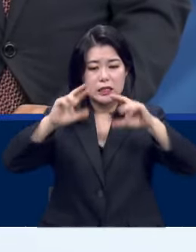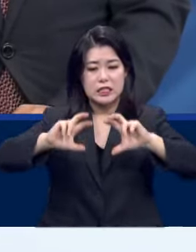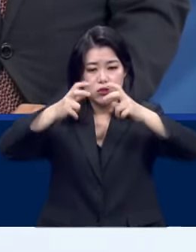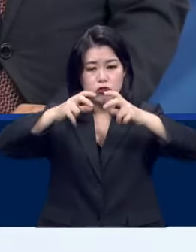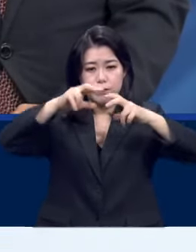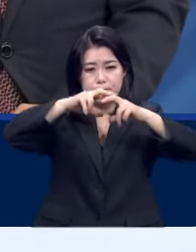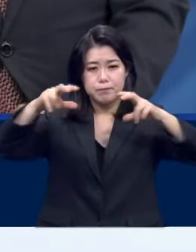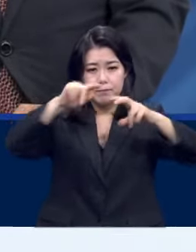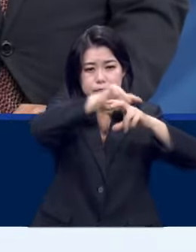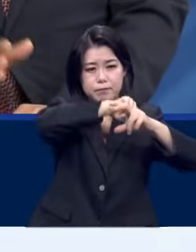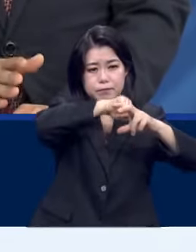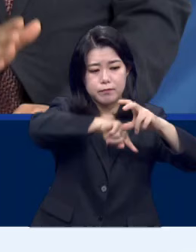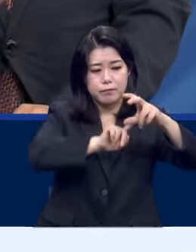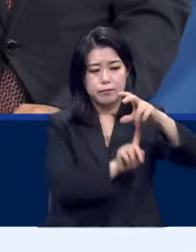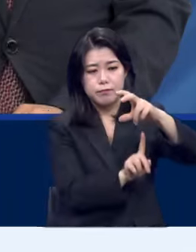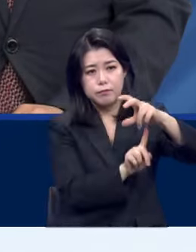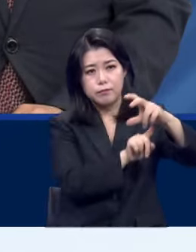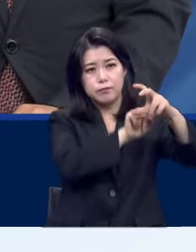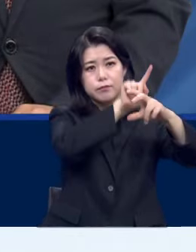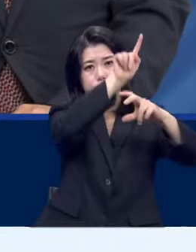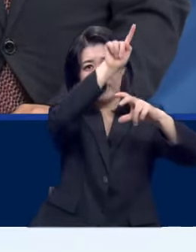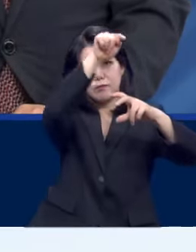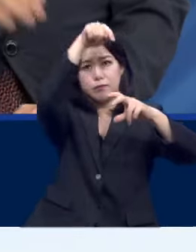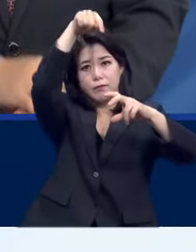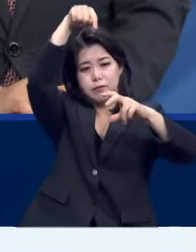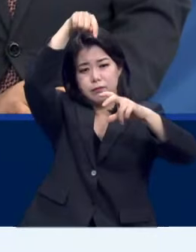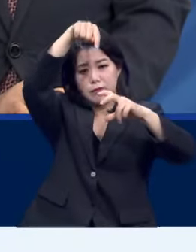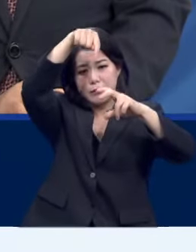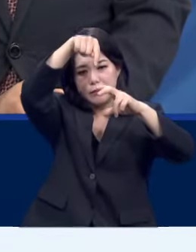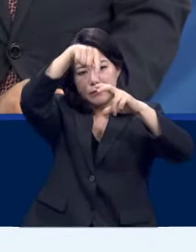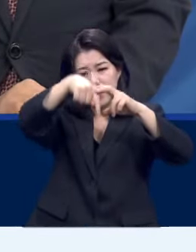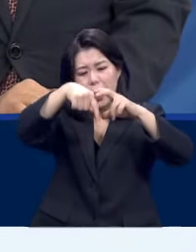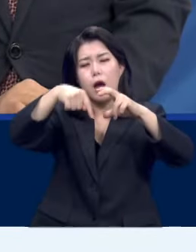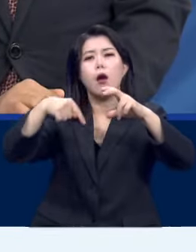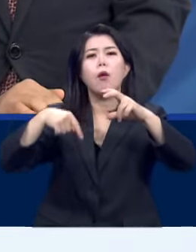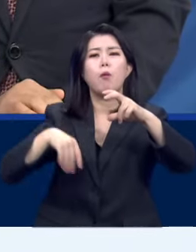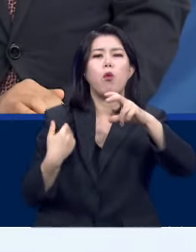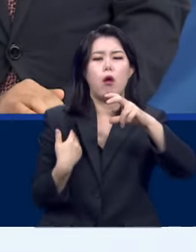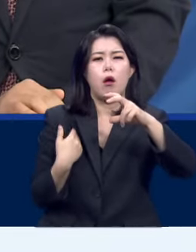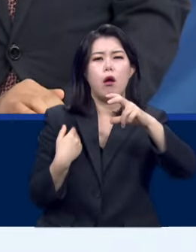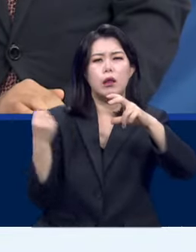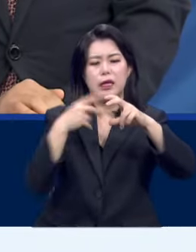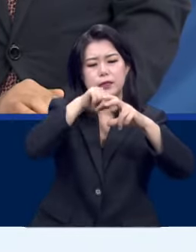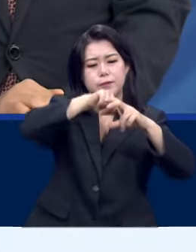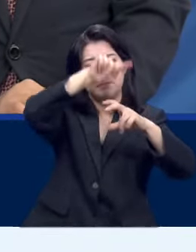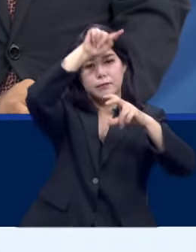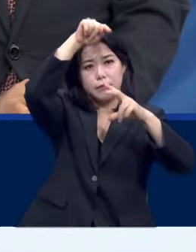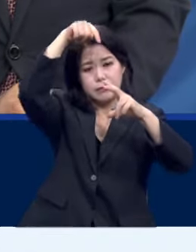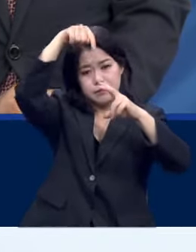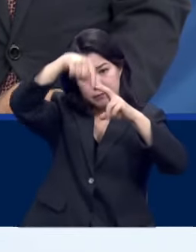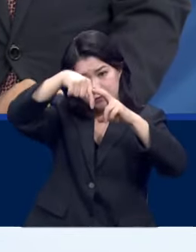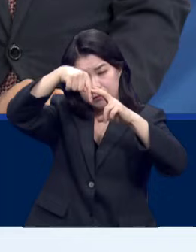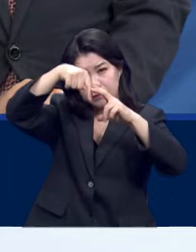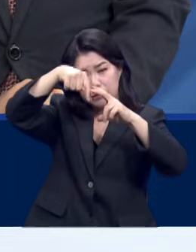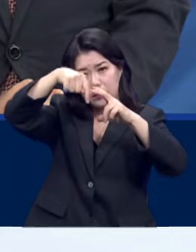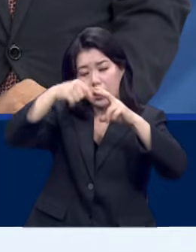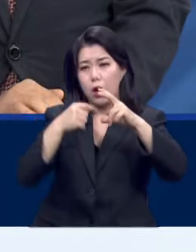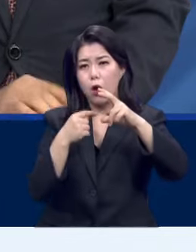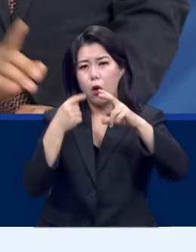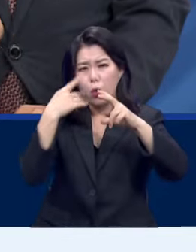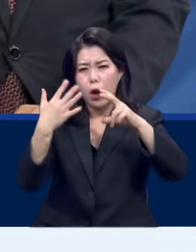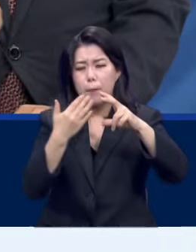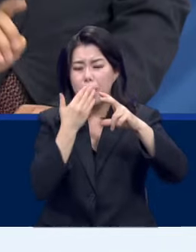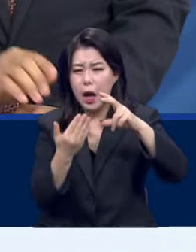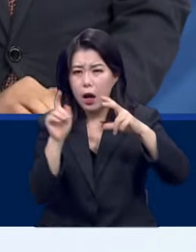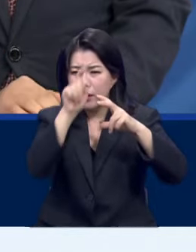좀 불투명했기 것까지는 잘 되는데 그다음에 이제 대기권 재진입을 해 가지고 원하는 장소에 정확하게 타격을 할 수 있냐